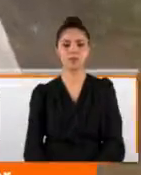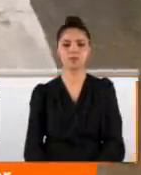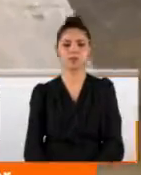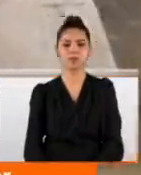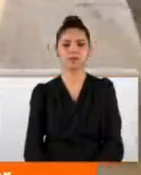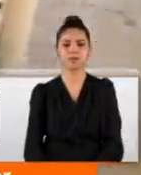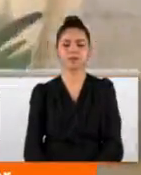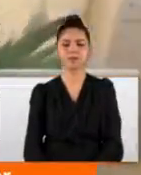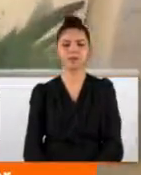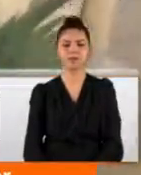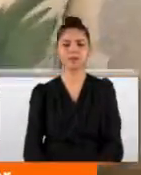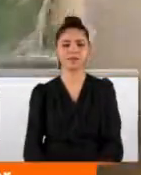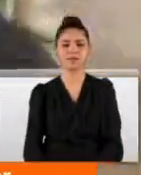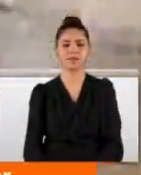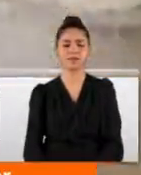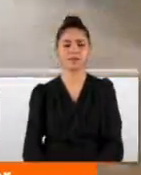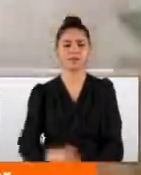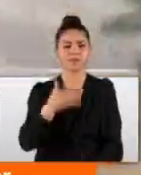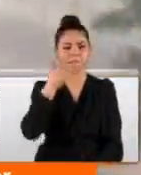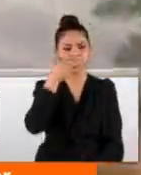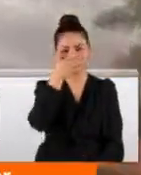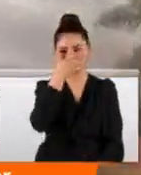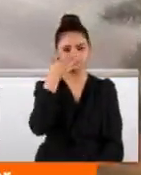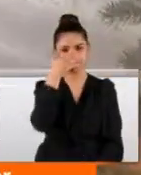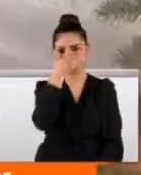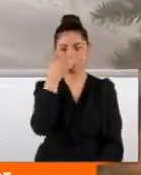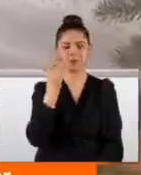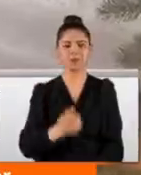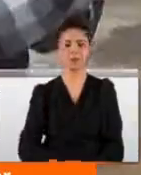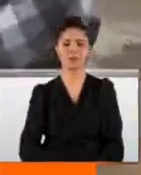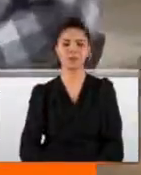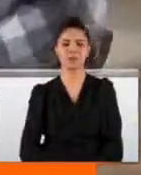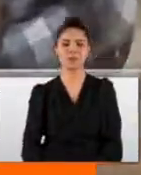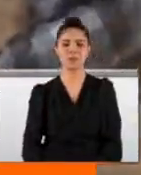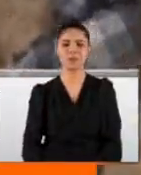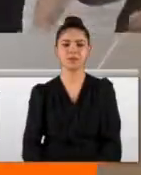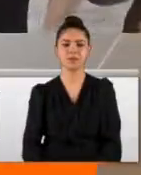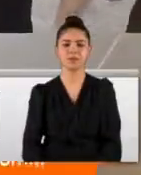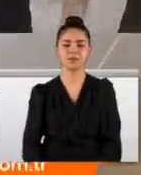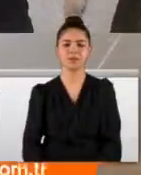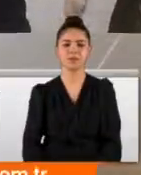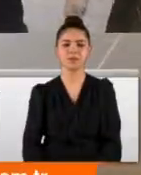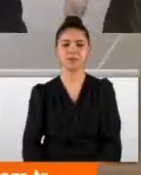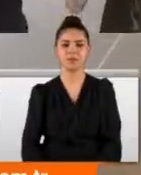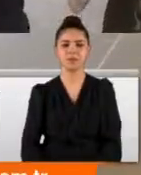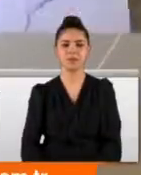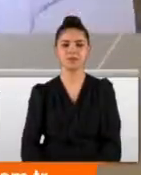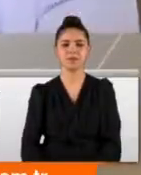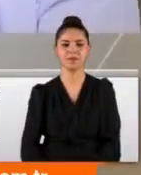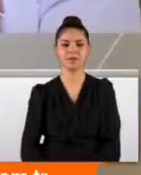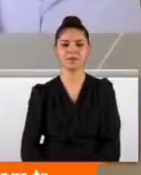O çok istedi. Konuştum, sorumluluğunu alacak mısın dedim. Kesinlikle dedi ki alıyor. Hepsi birbirinden tatlı. Üçünü de götüreceğiz gibi